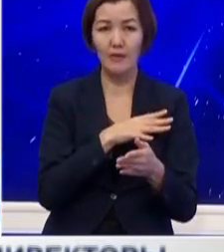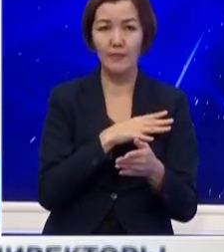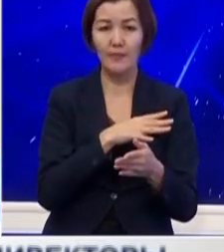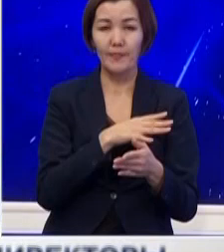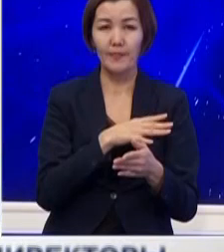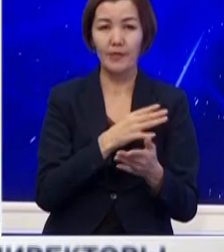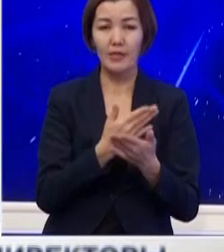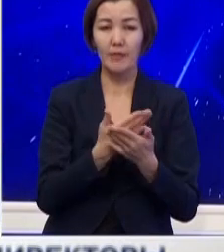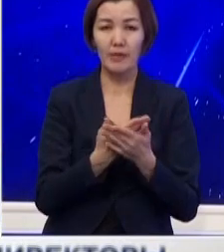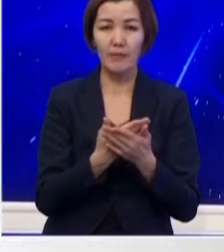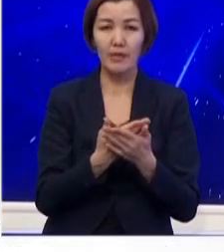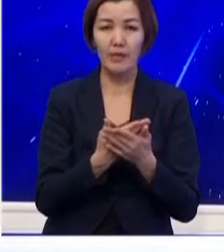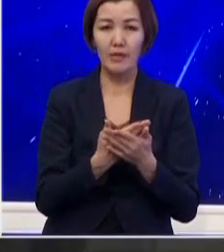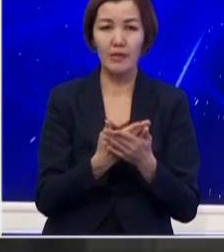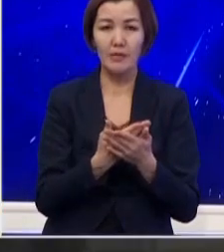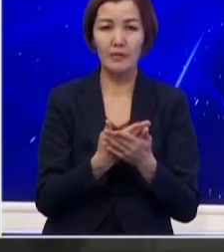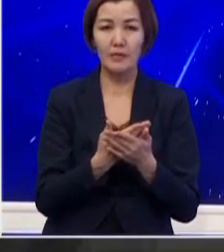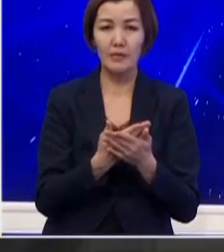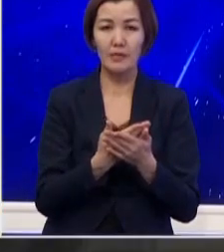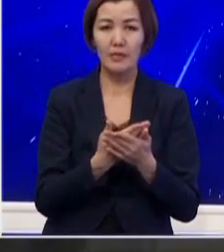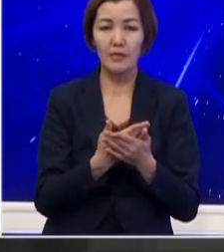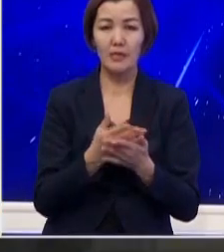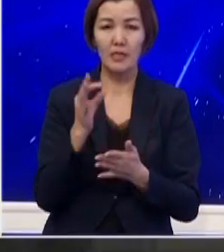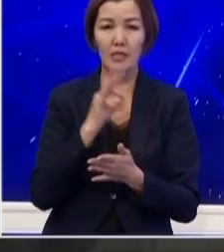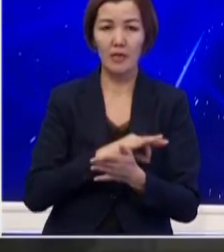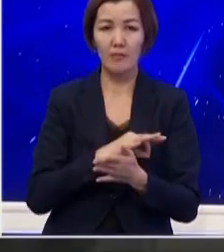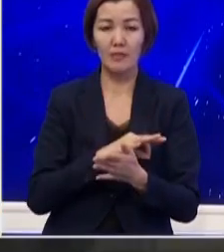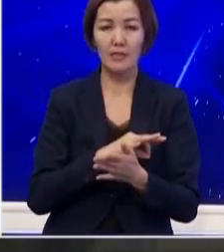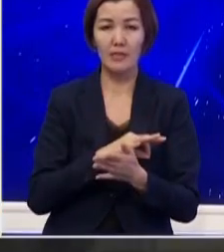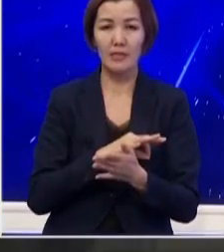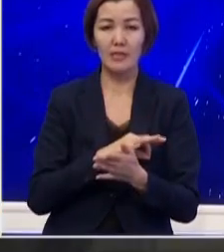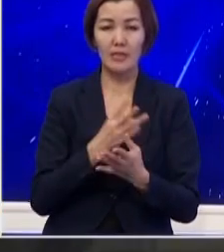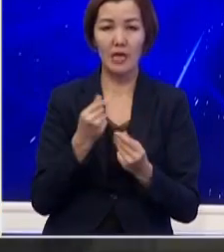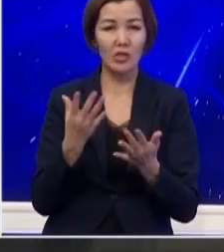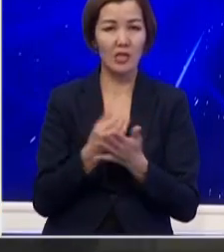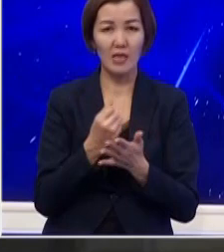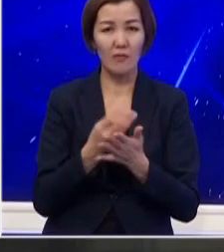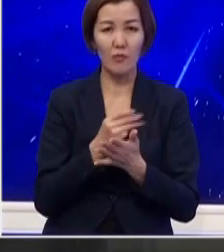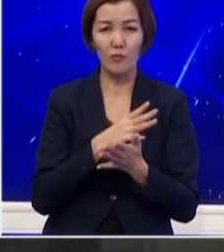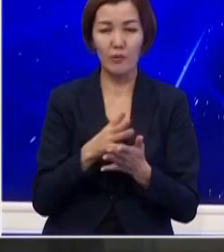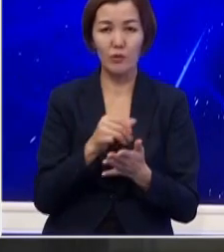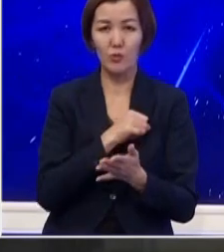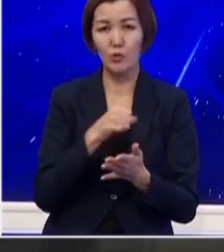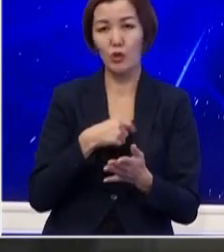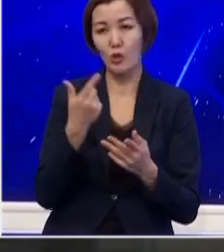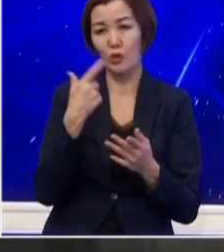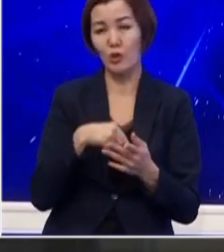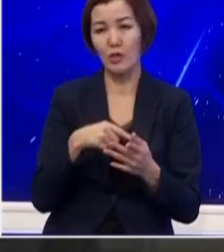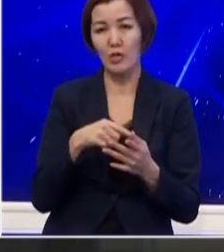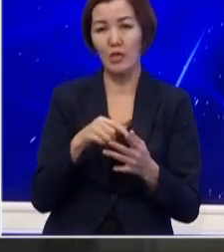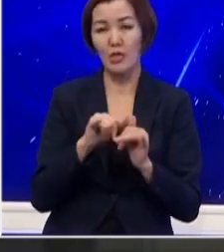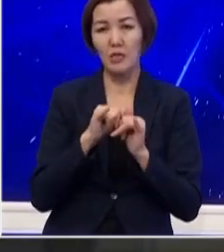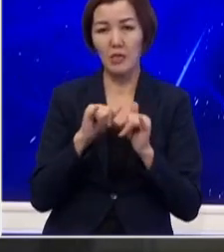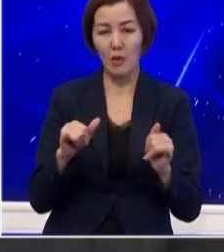айтылғандай біздің басты мақсатымыз бұл жерде оларға табыс табу емес, бұл яғни өздерінің менталдық ана деңгейін өзгерту,